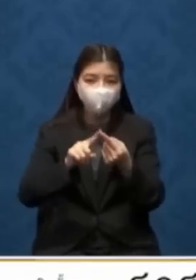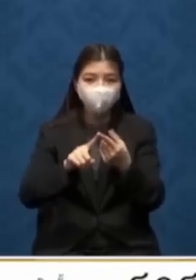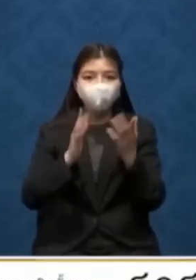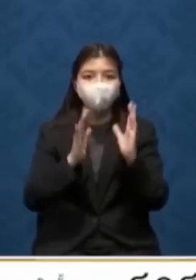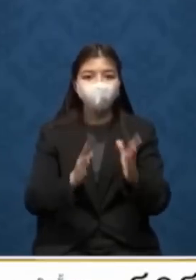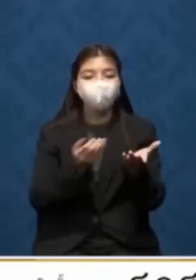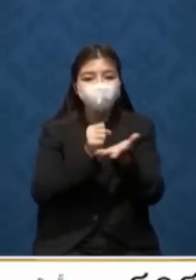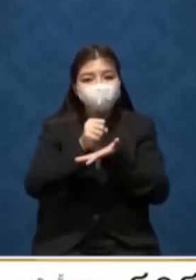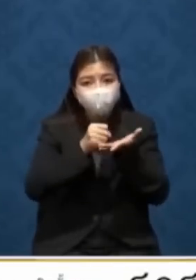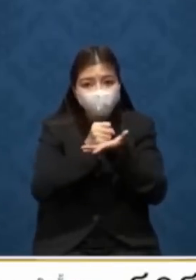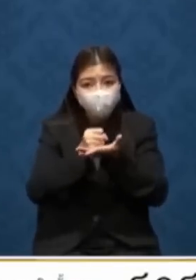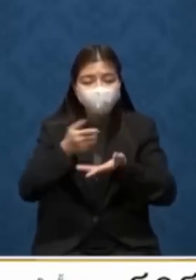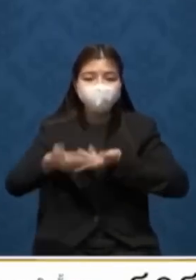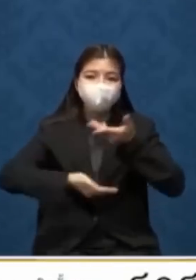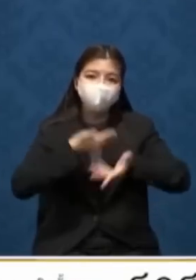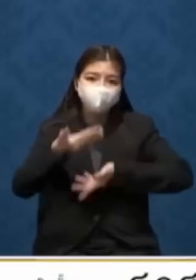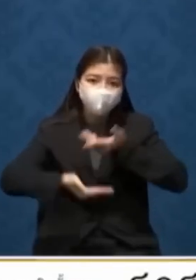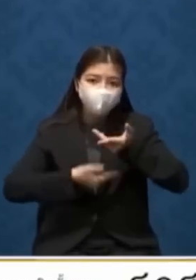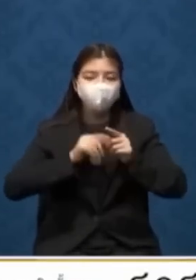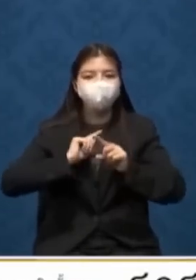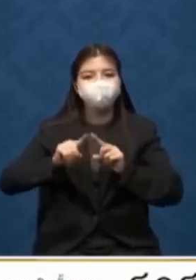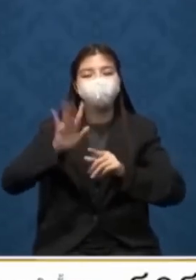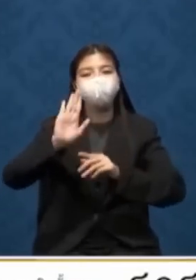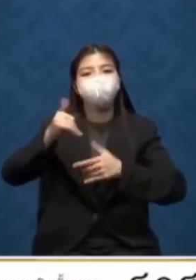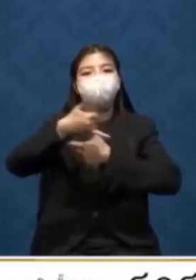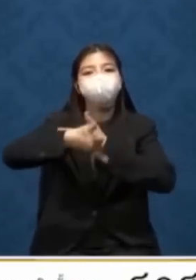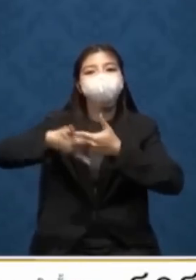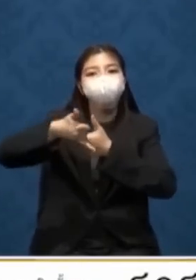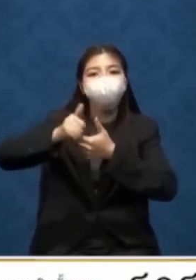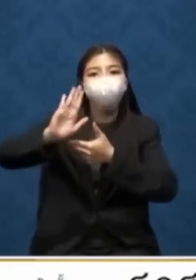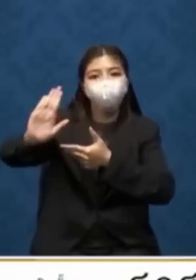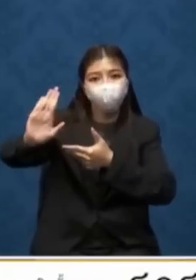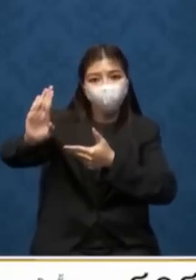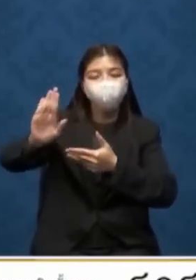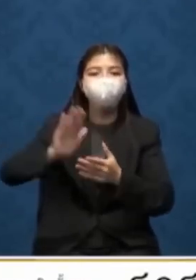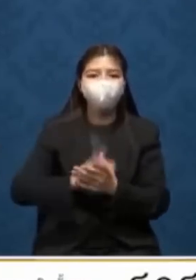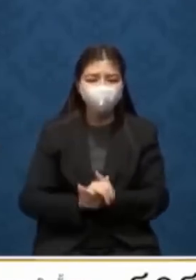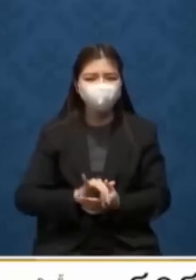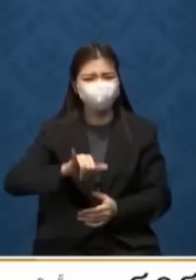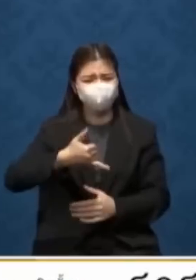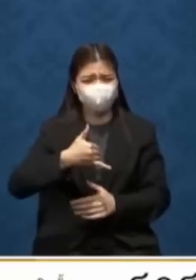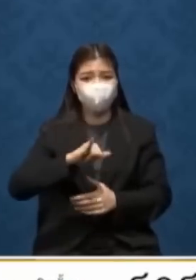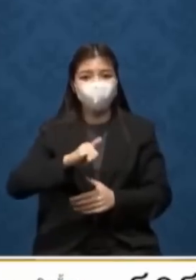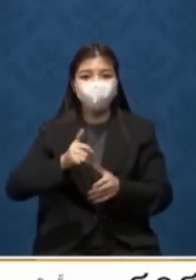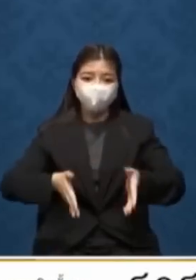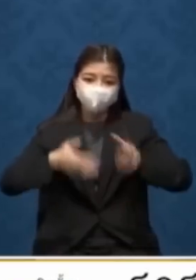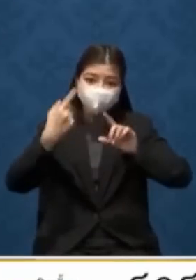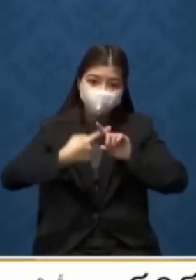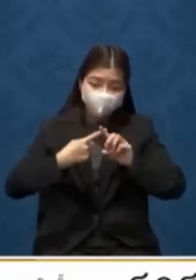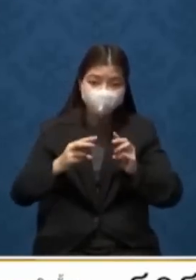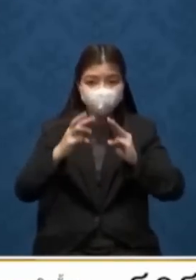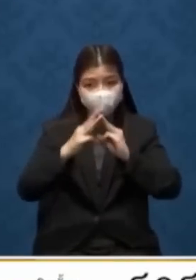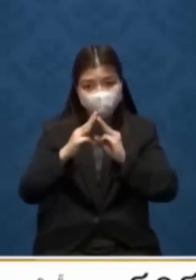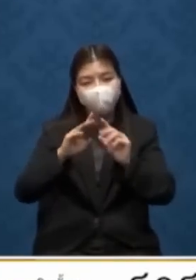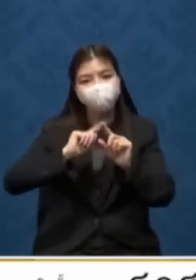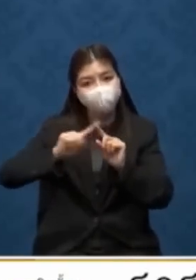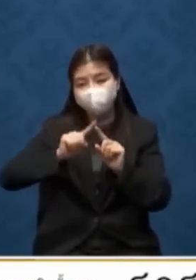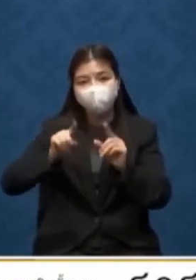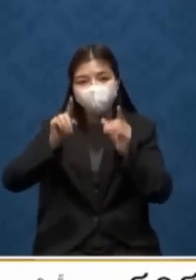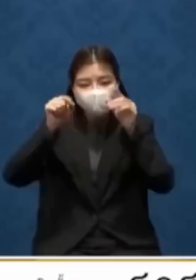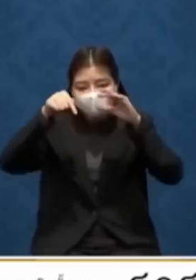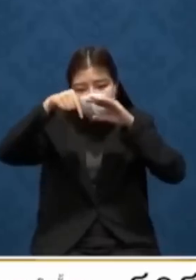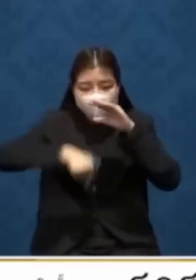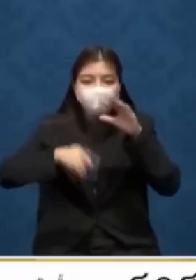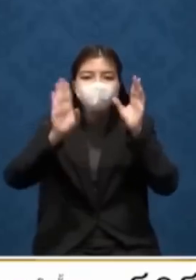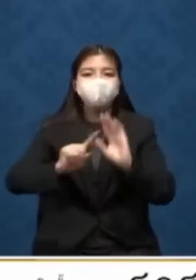หภาพยุโรปนะครับแบนแล้วที่ท่านเช่าที่ท่านอาจจะมีสัญญาก็ได้ครับผมก็ไม่รู้หรอกว่าเบื้องลึกเบื้องหลังท่านเนี่ยในการทำสัญ